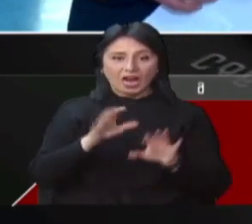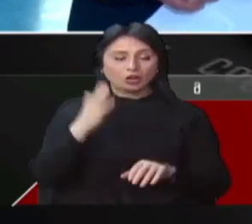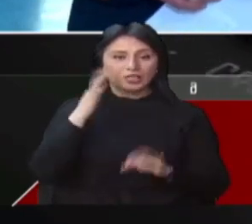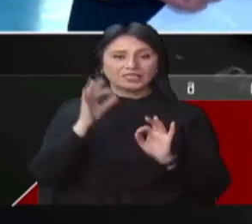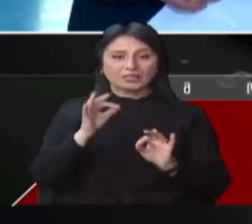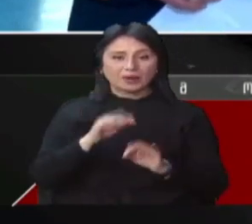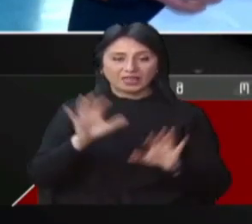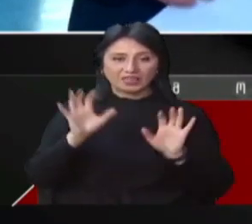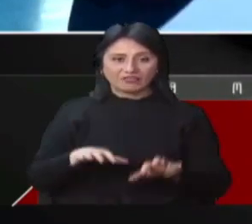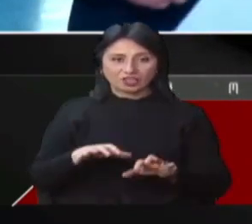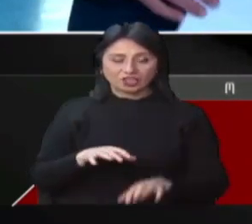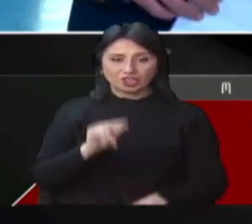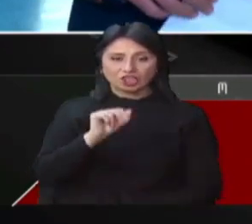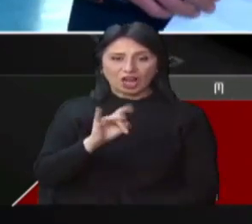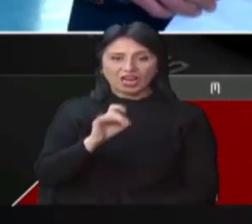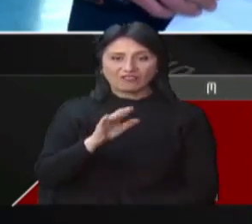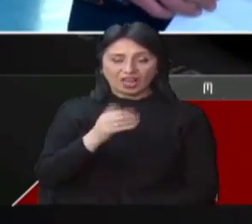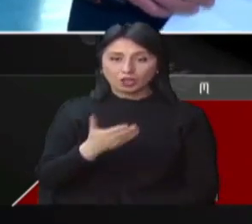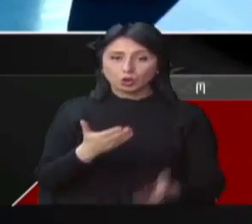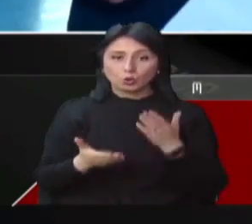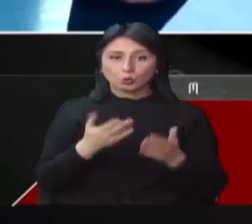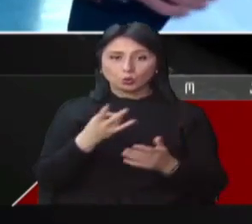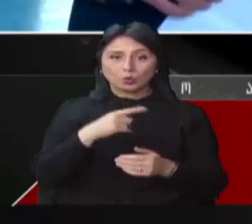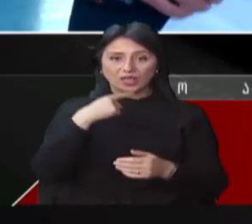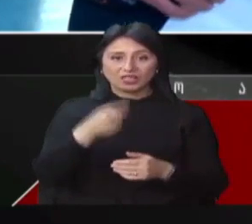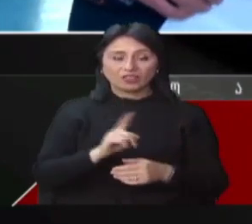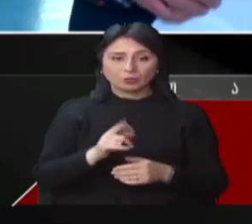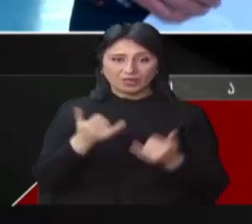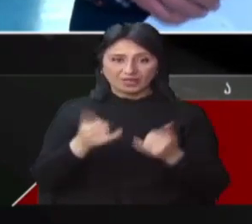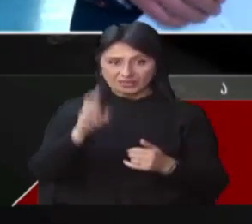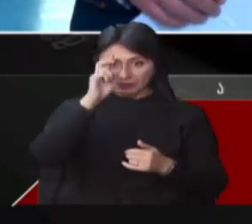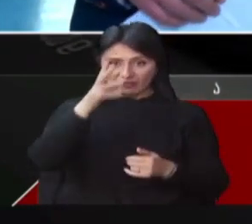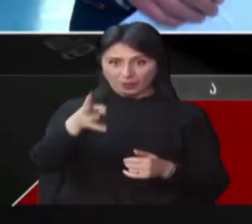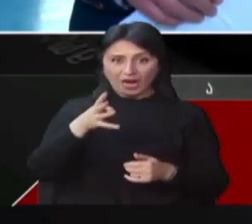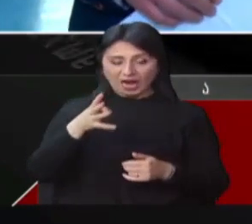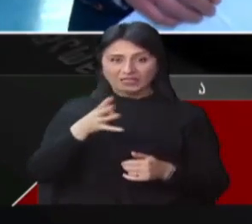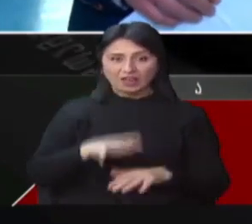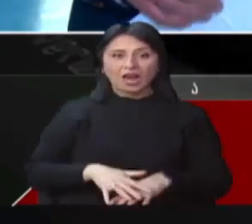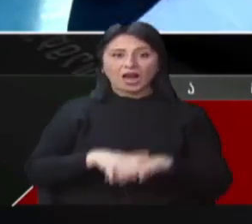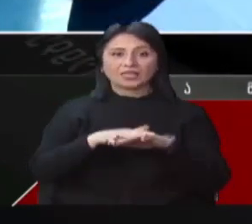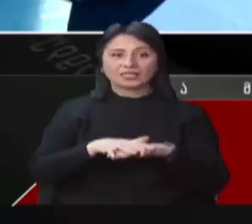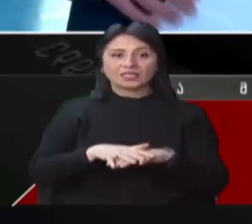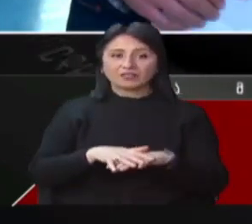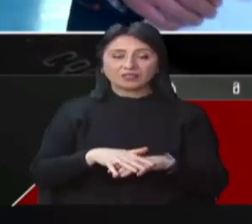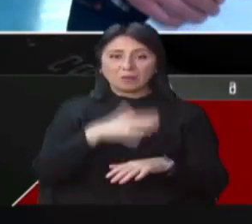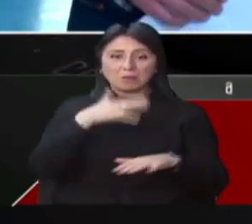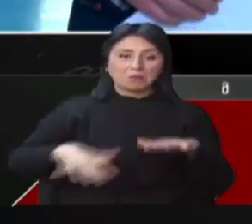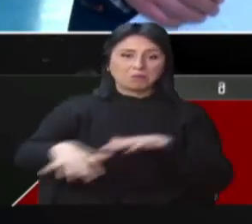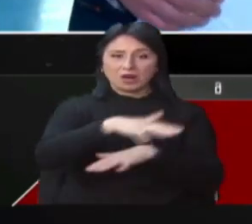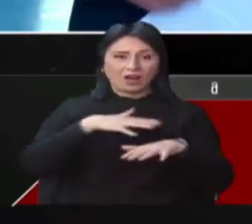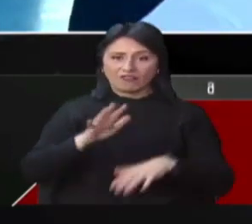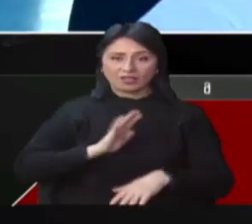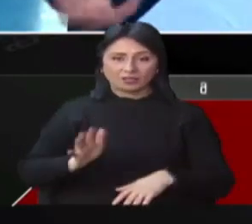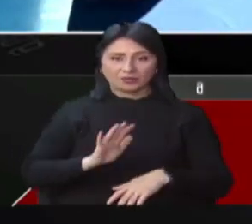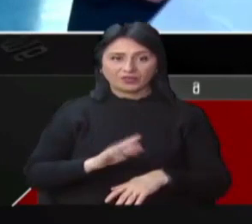სამართლის თავმჯდომარე თაკო ჩარკვიანი, თუმცა უნდა ითქვას, რომ დღეს მთავრობის კანცელარიასთან აქცია არც ისე მრავალრიცხოვანი